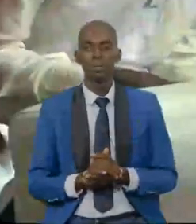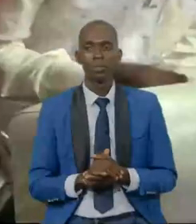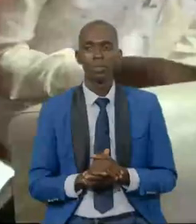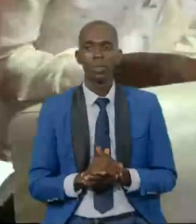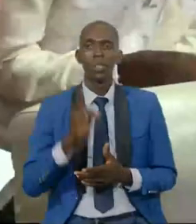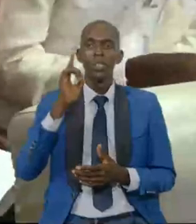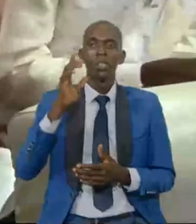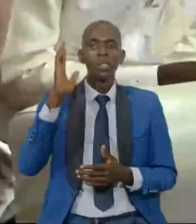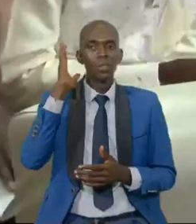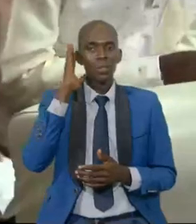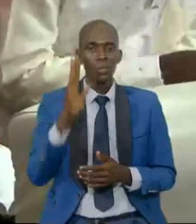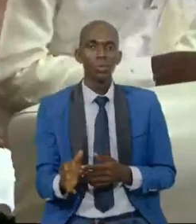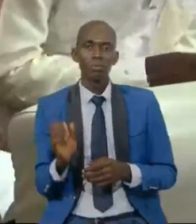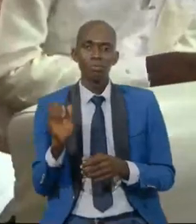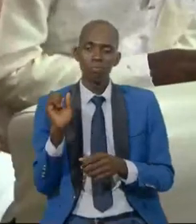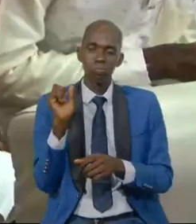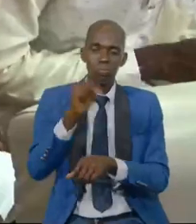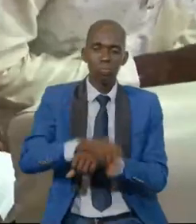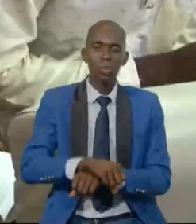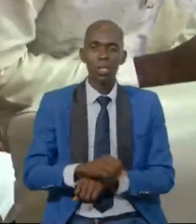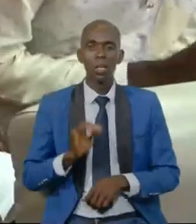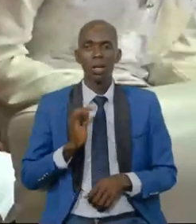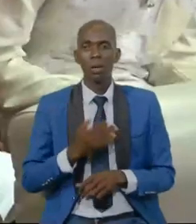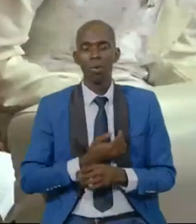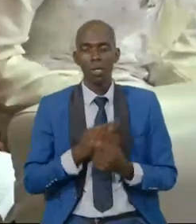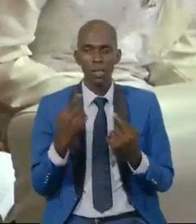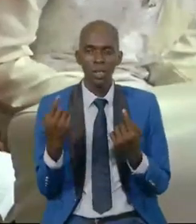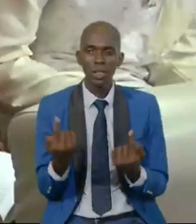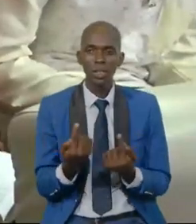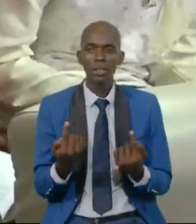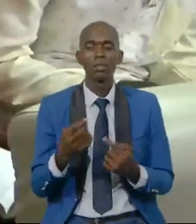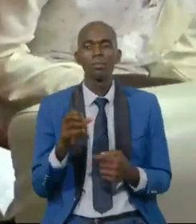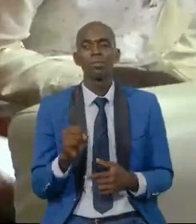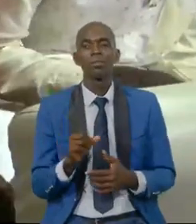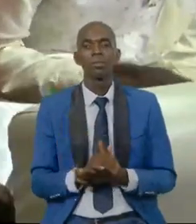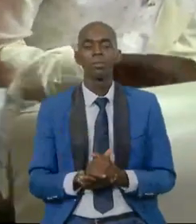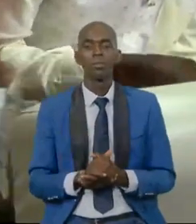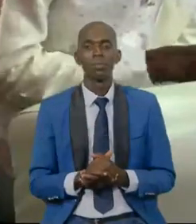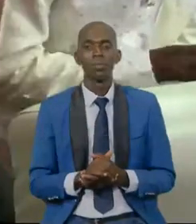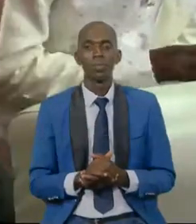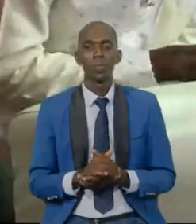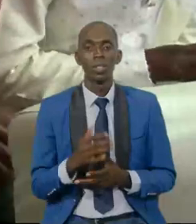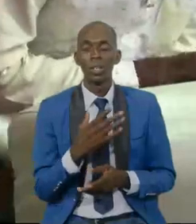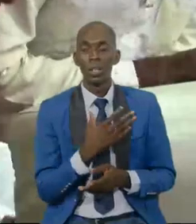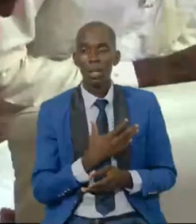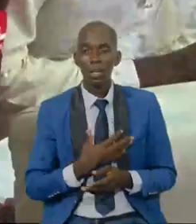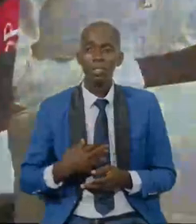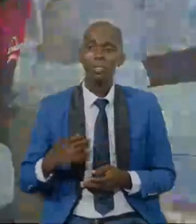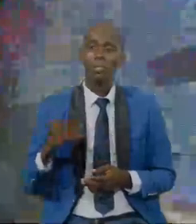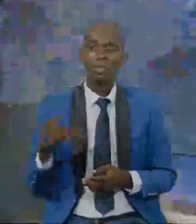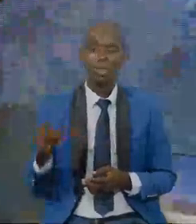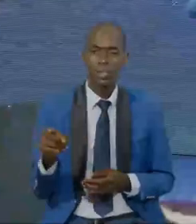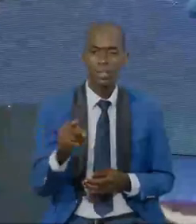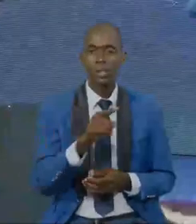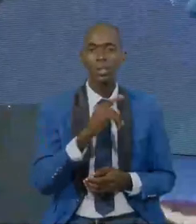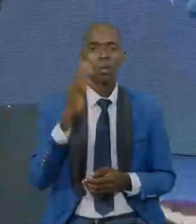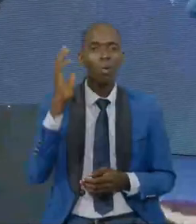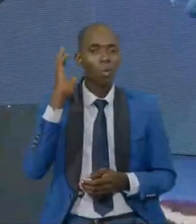will subdue. Il mettra sous ses pieds nos iniquités. Will cast all